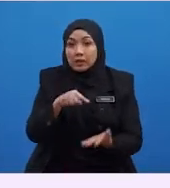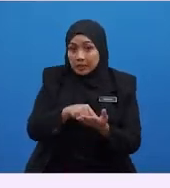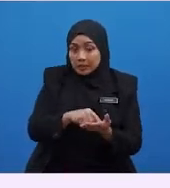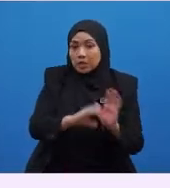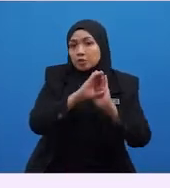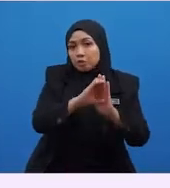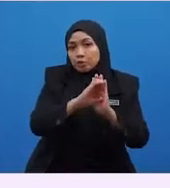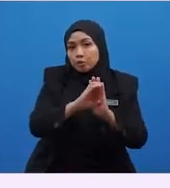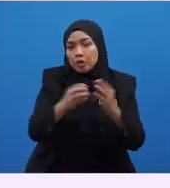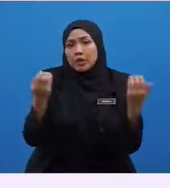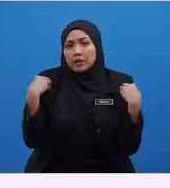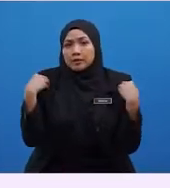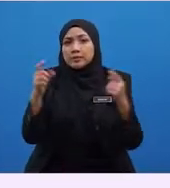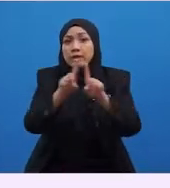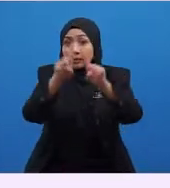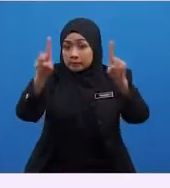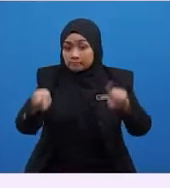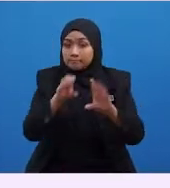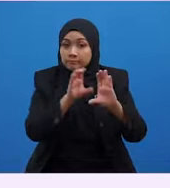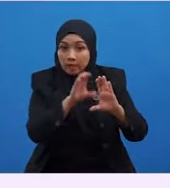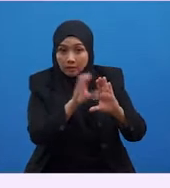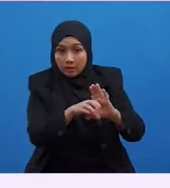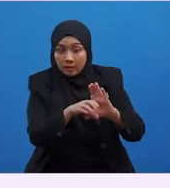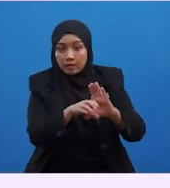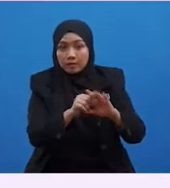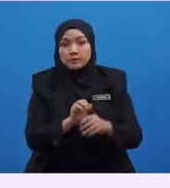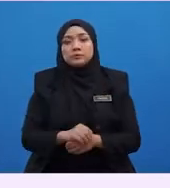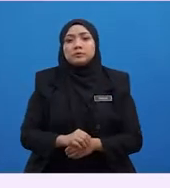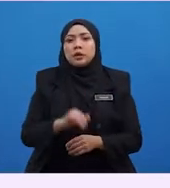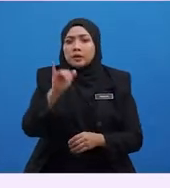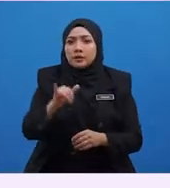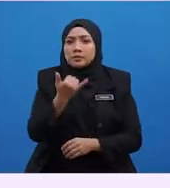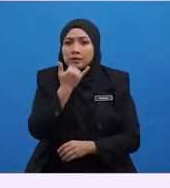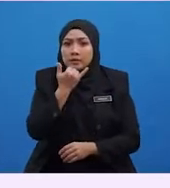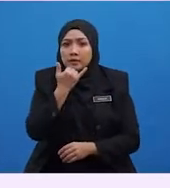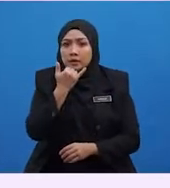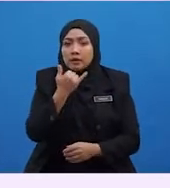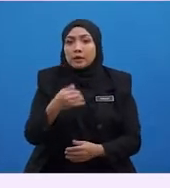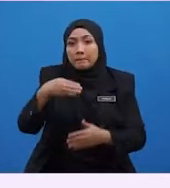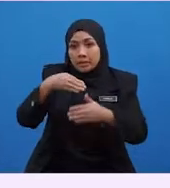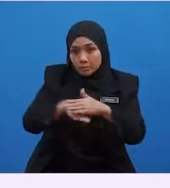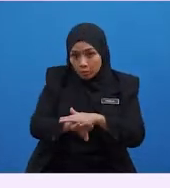yang mempunyai data, akaun pengguna pangkalan data yang salah dimasukkan.